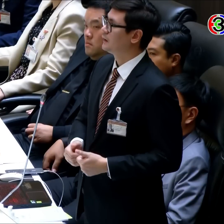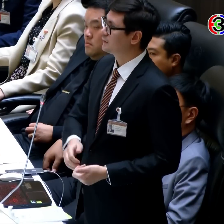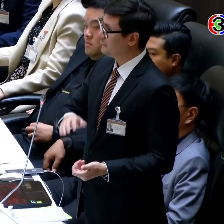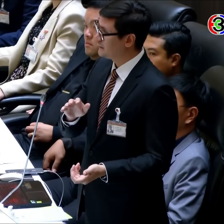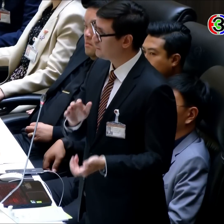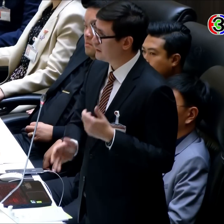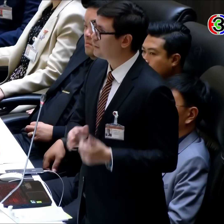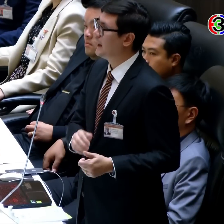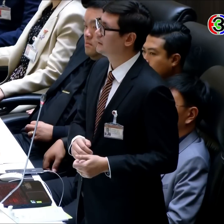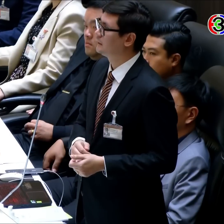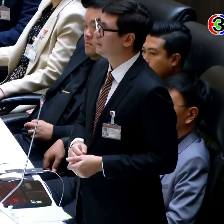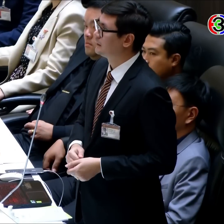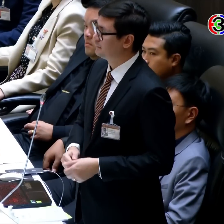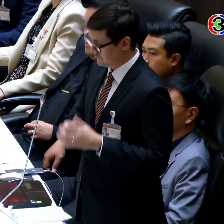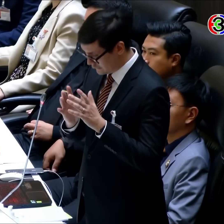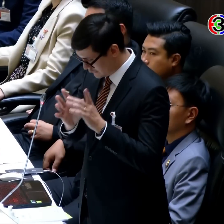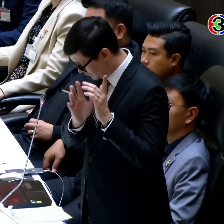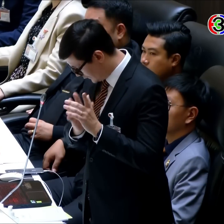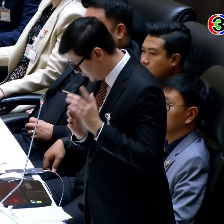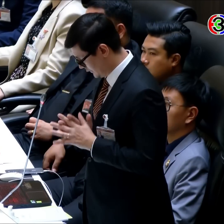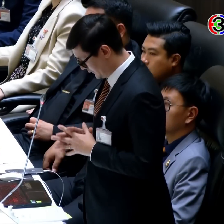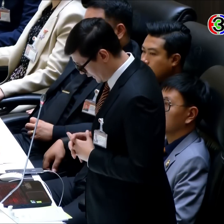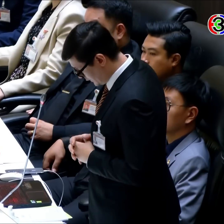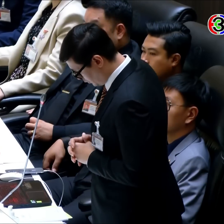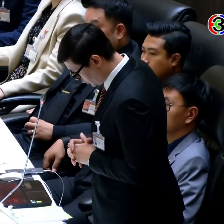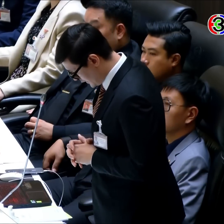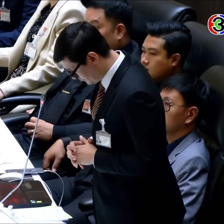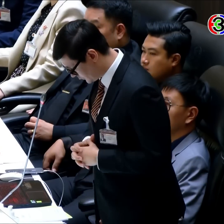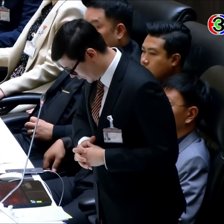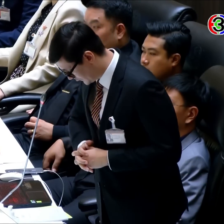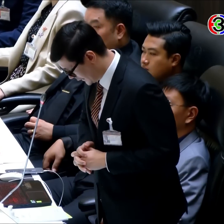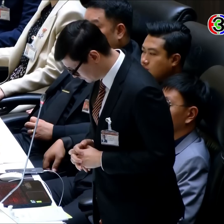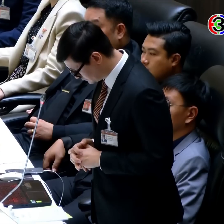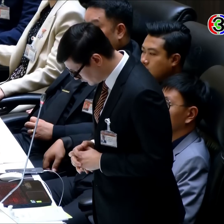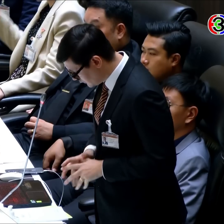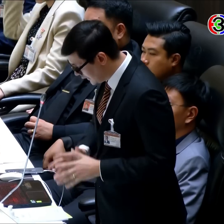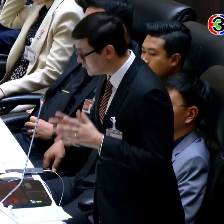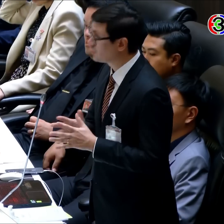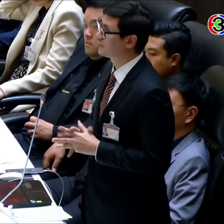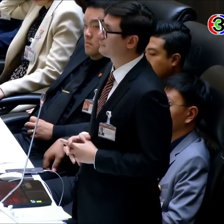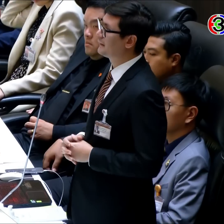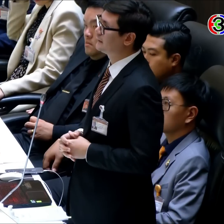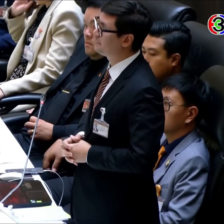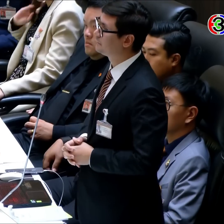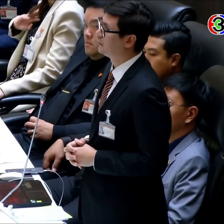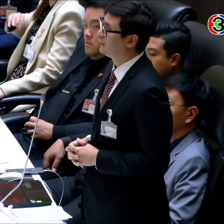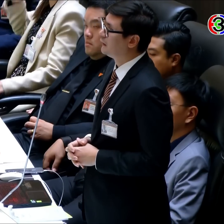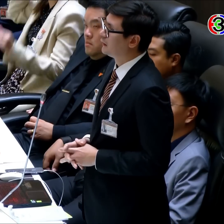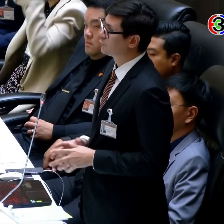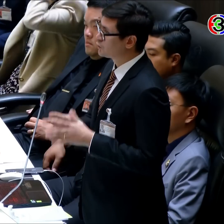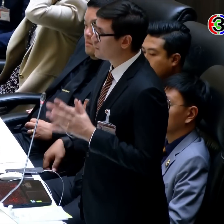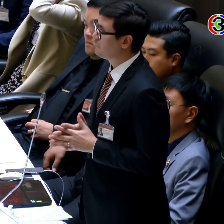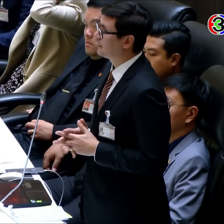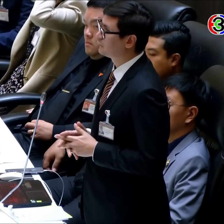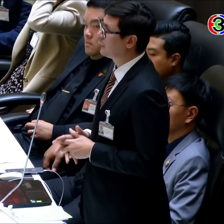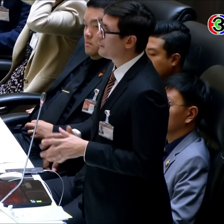กำลังพยายามมาอยู่นะแต่ว่าการจราจรติดขัดบ้านเพราะว่าเจ้าหน้าที่ตำรวจเอาตู้คอนเทนเนอร์มาขวางอยู่ทำให้รถมันติดมากมา